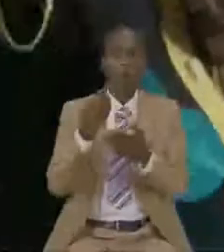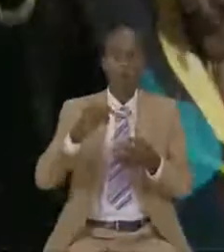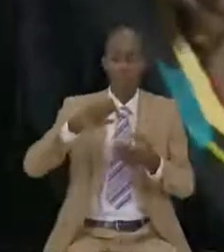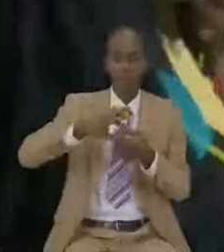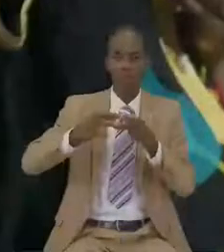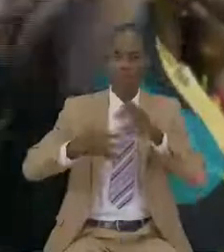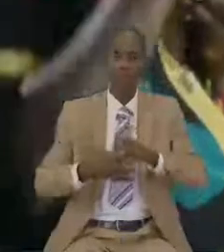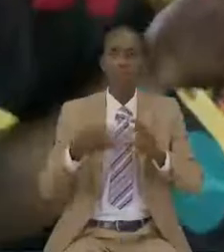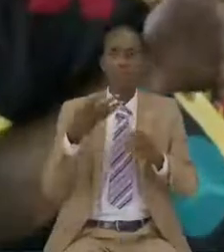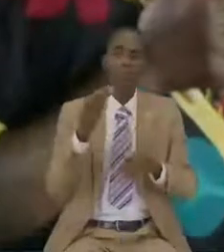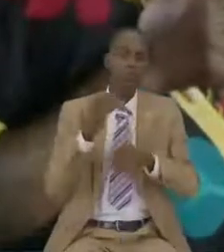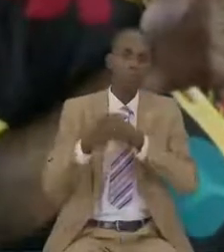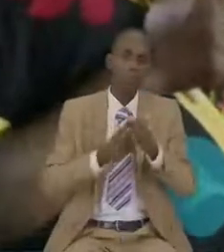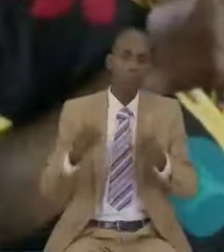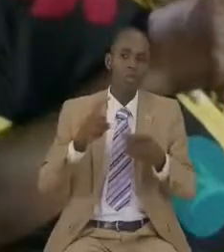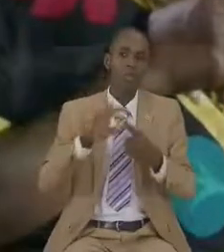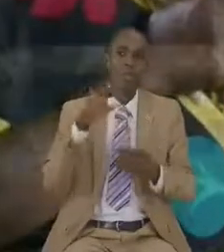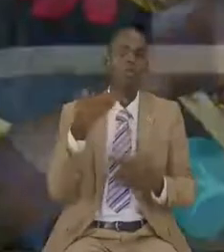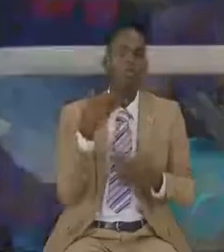les chaînes de ta vie.